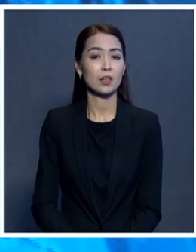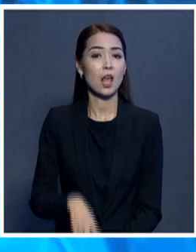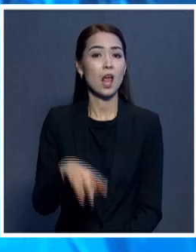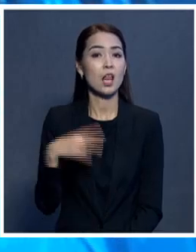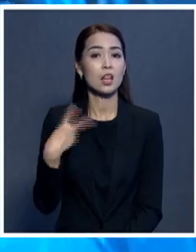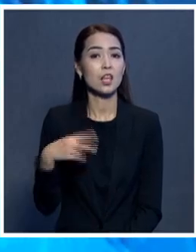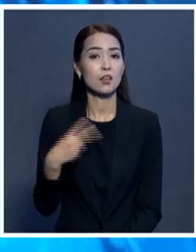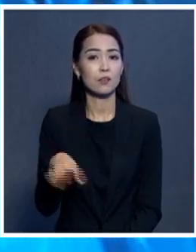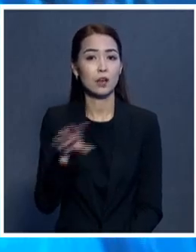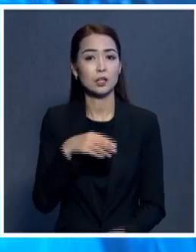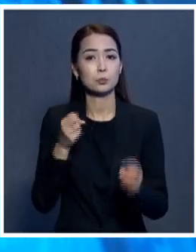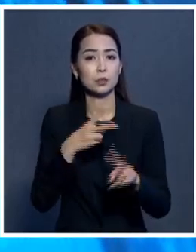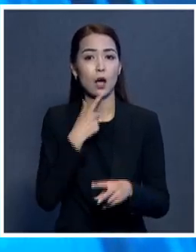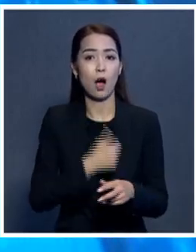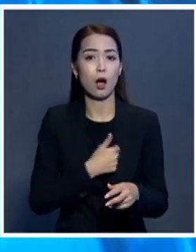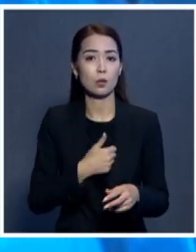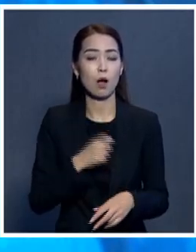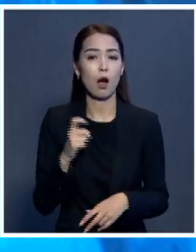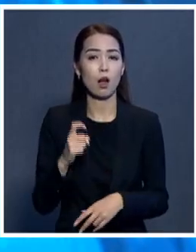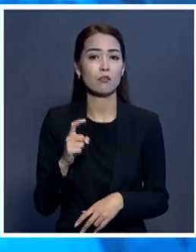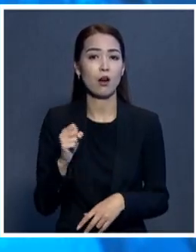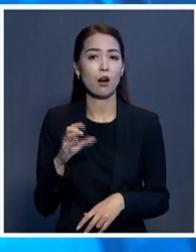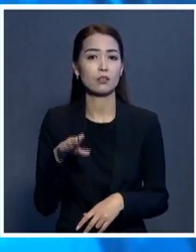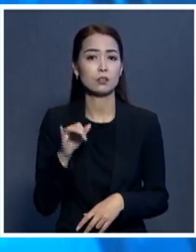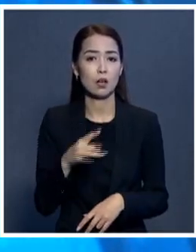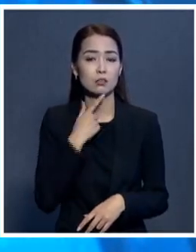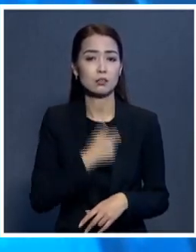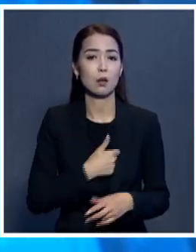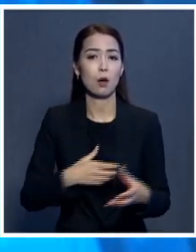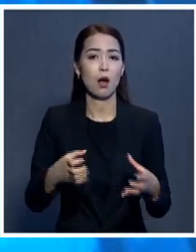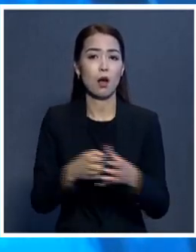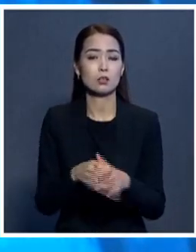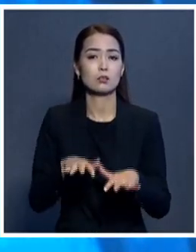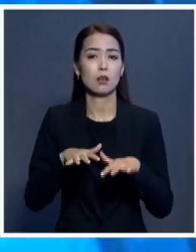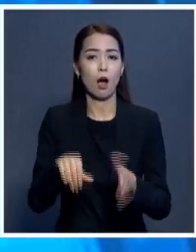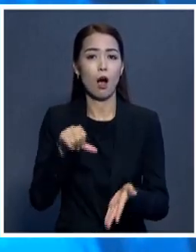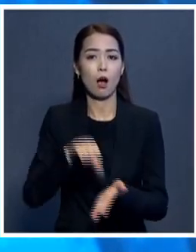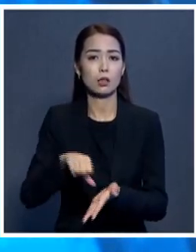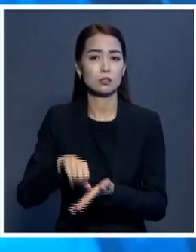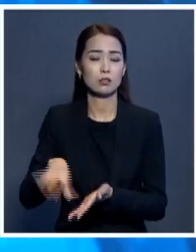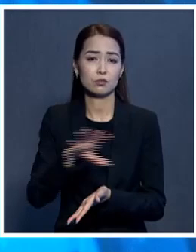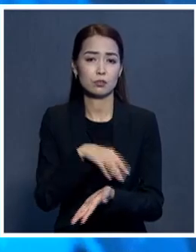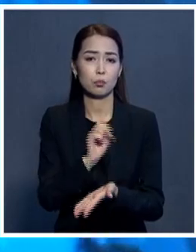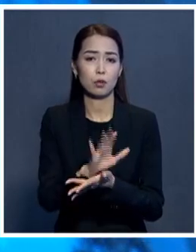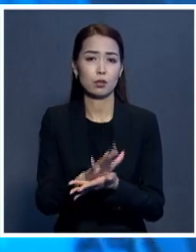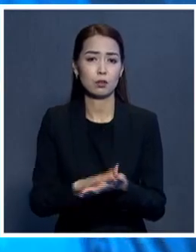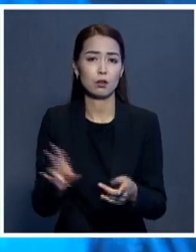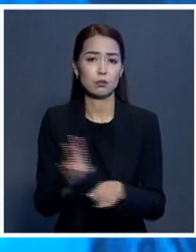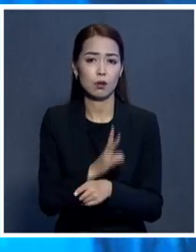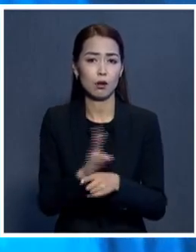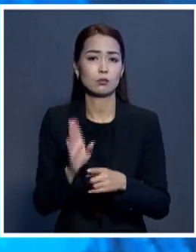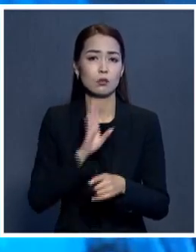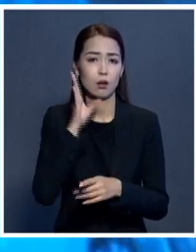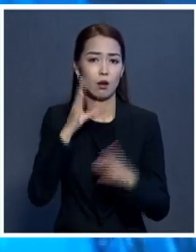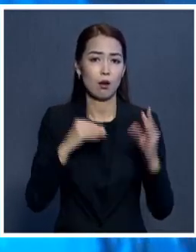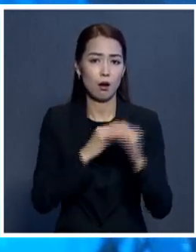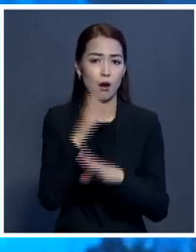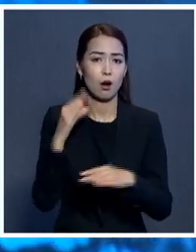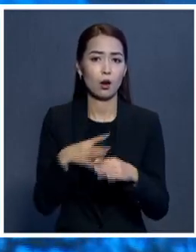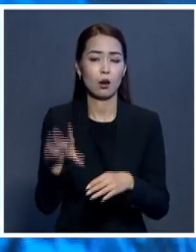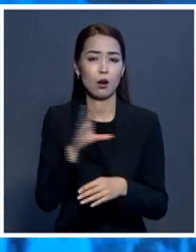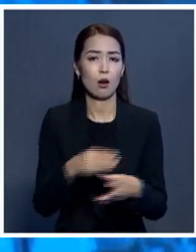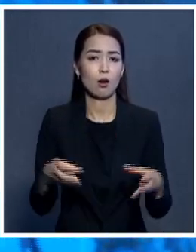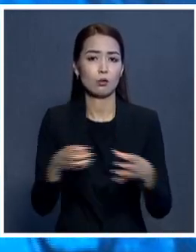Ливияда үкімет армиясы мен Халифа Хафтар сарбаздары арасындағы қақтығыстар күн-түні жалғасып жатыр. Ел үкіметіне Біріккен ұлттар ұйымы